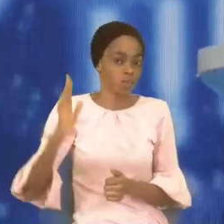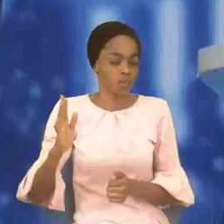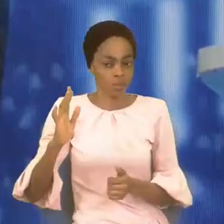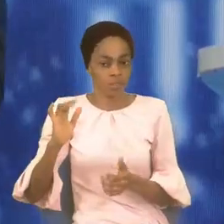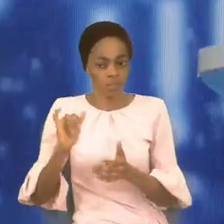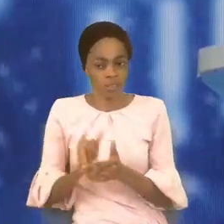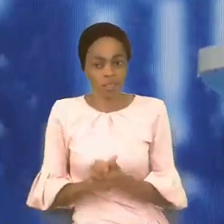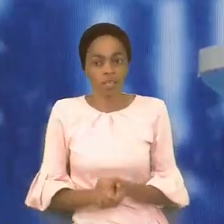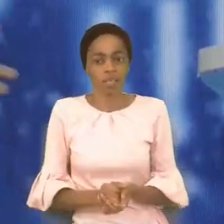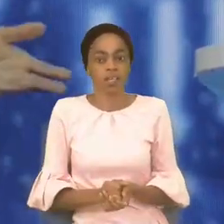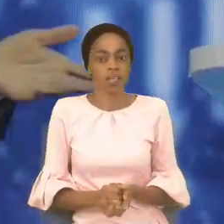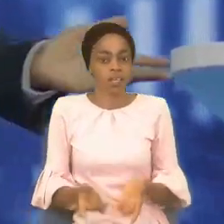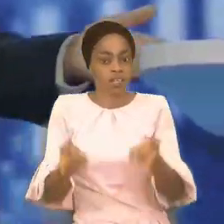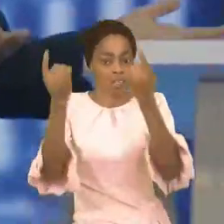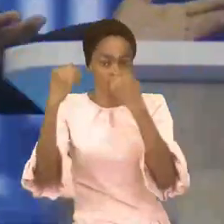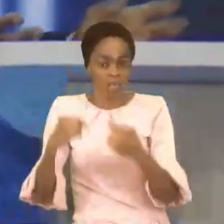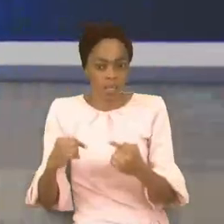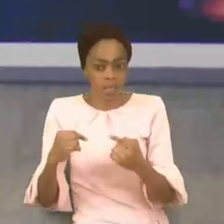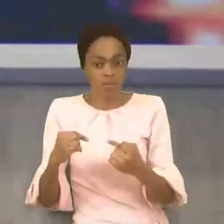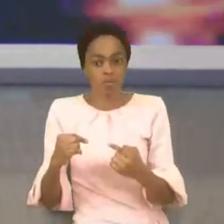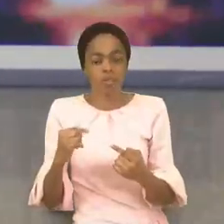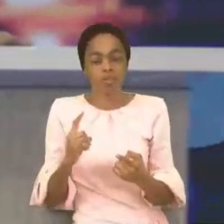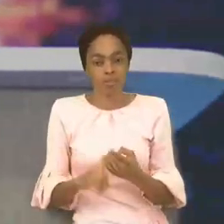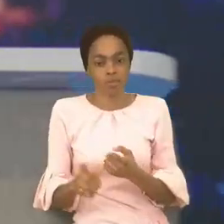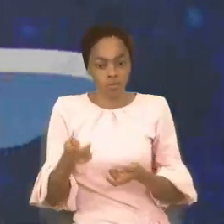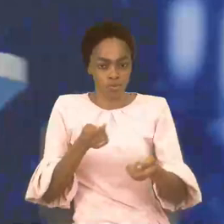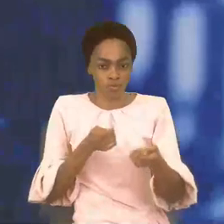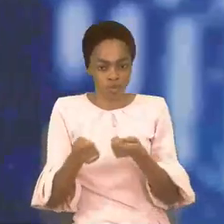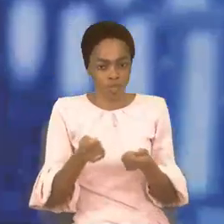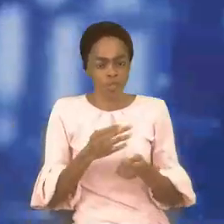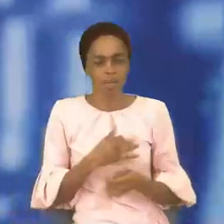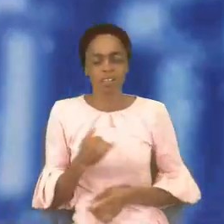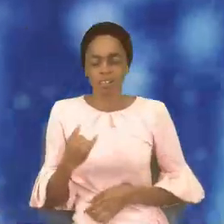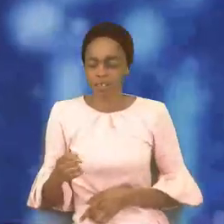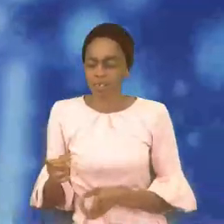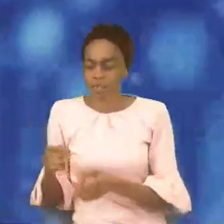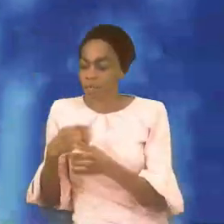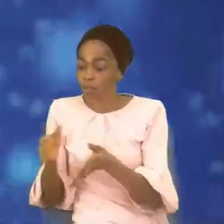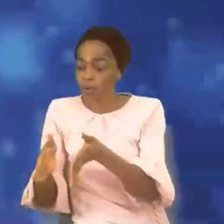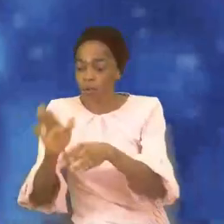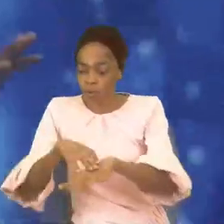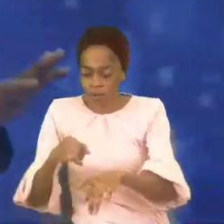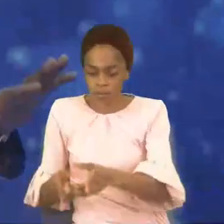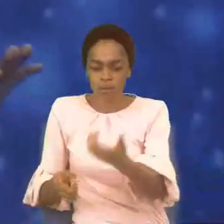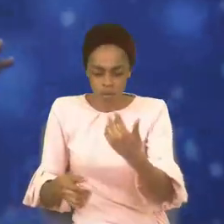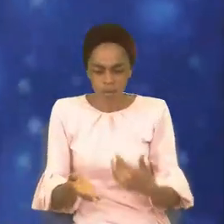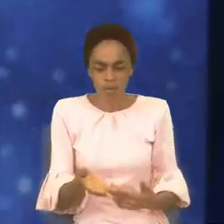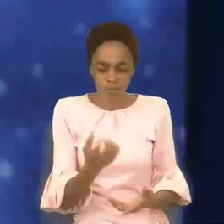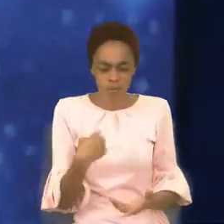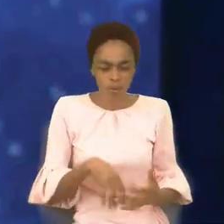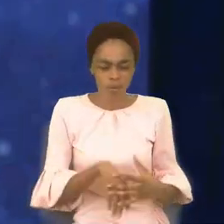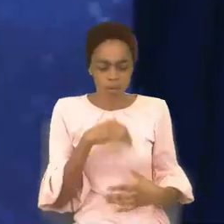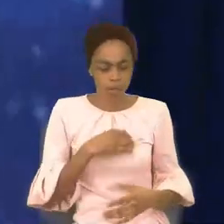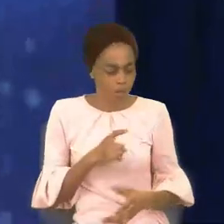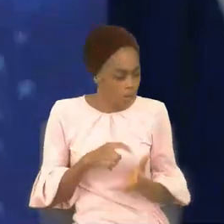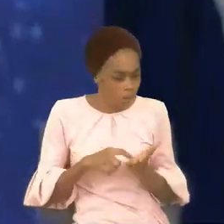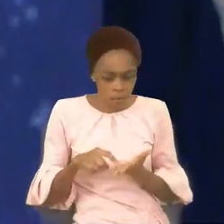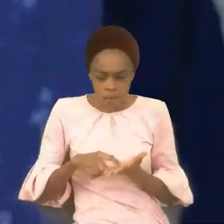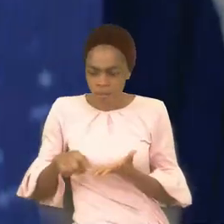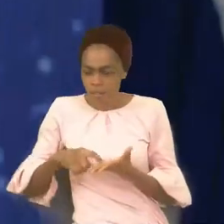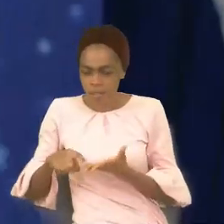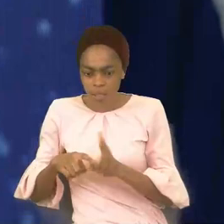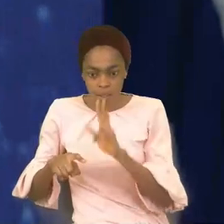l'élévation du Dieu très haut qui est descendu et qui est prominent. Sortez, et ils sont sortis. Et on les a